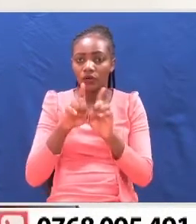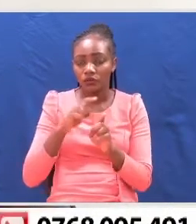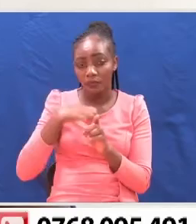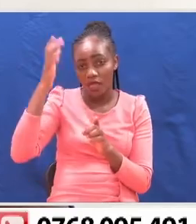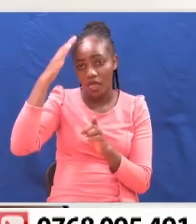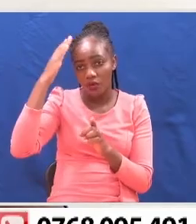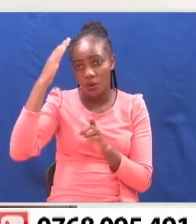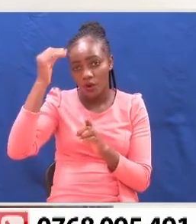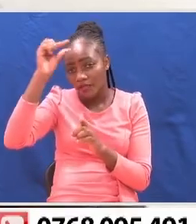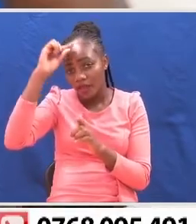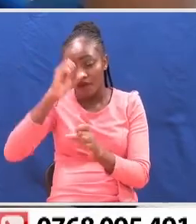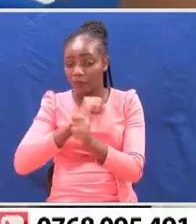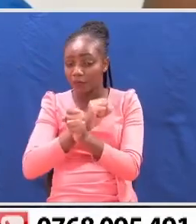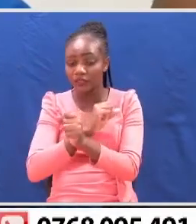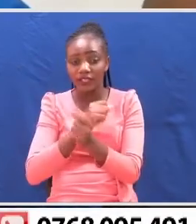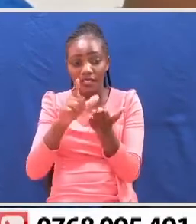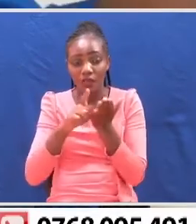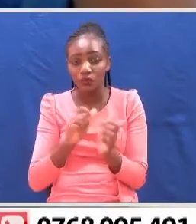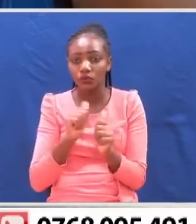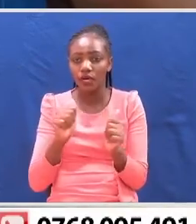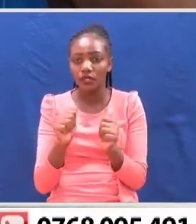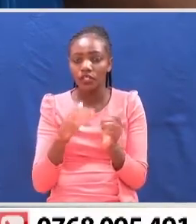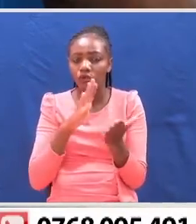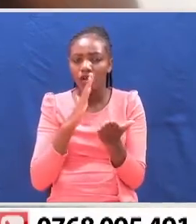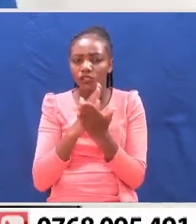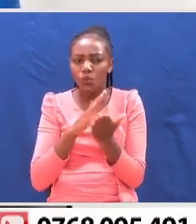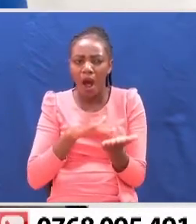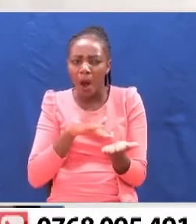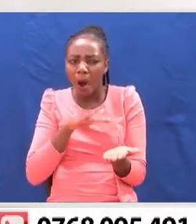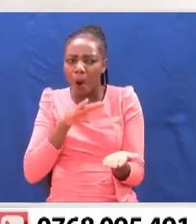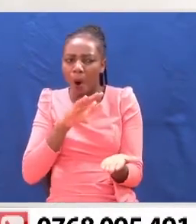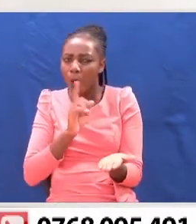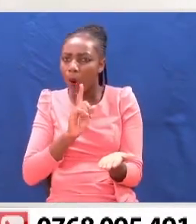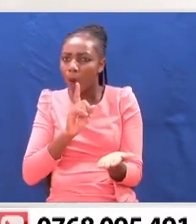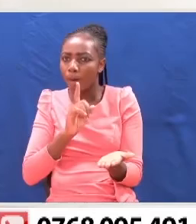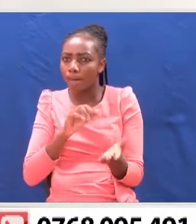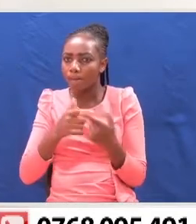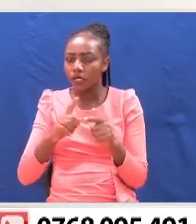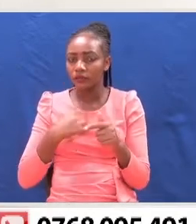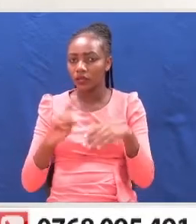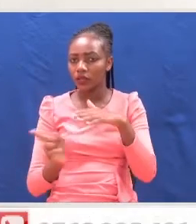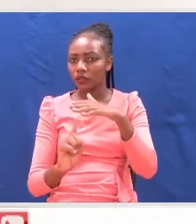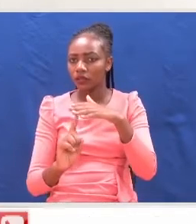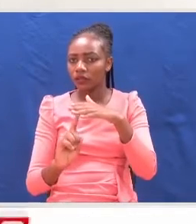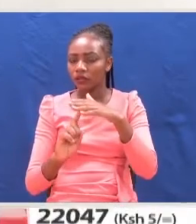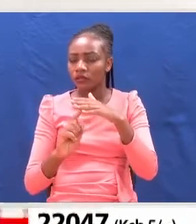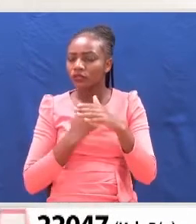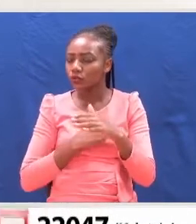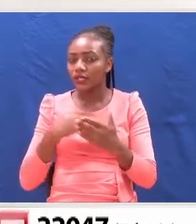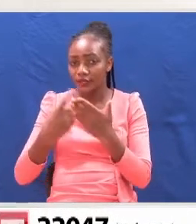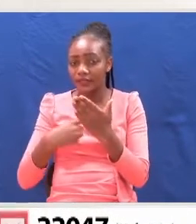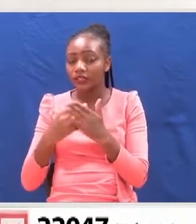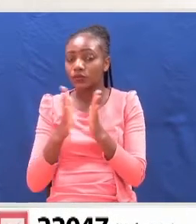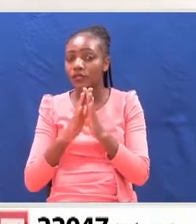wanachunga kuona kwamba isiende sana, lakini hakuna inji ambayo ilikuwa naongea na waziri wa fedha, na hakuna inji ambayo inaweza